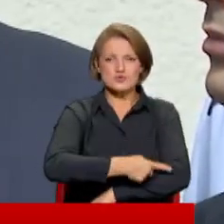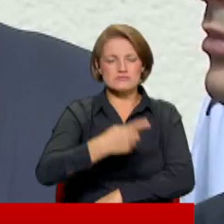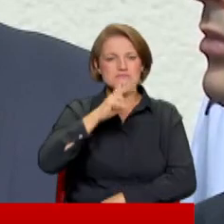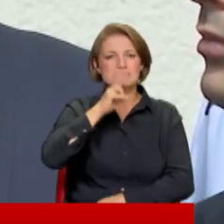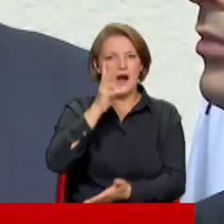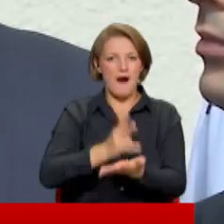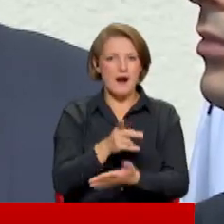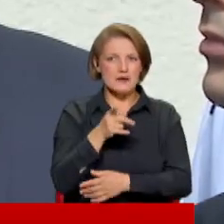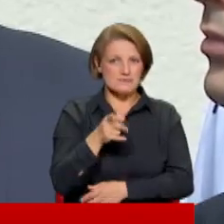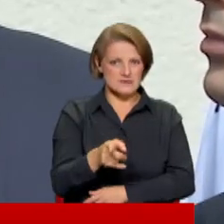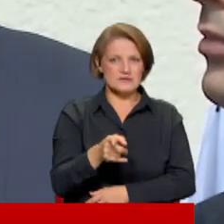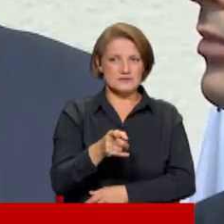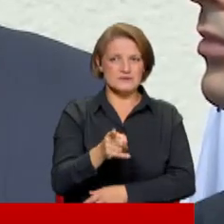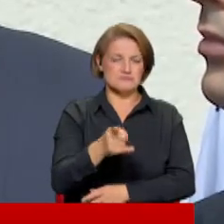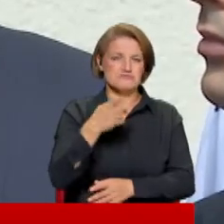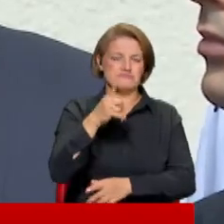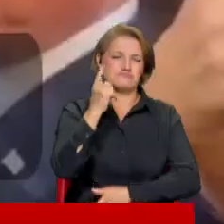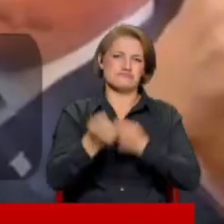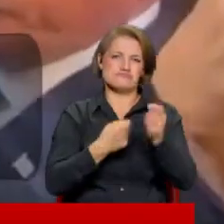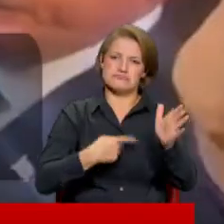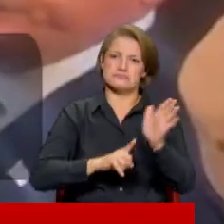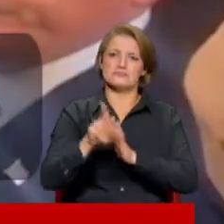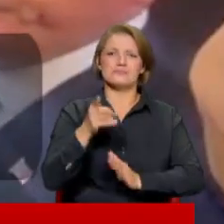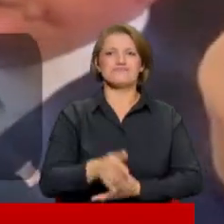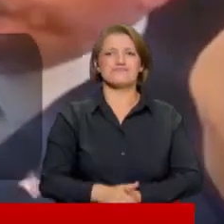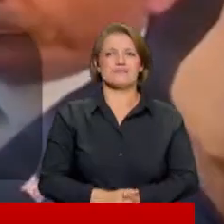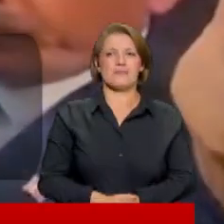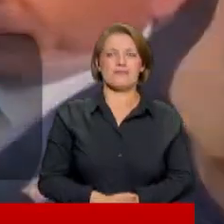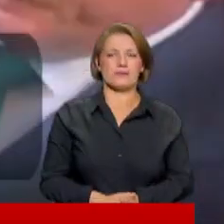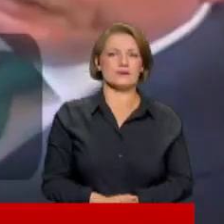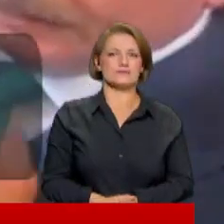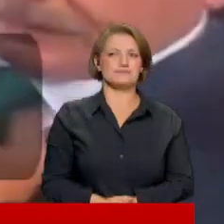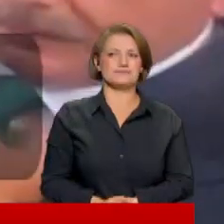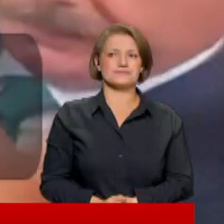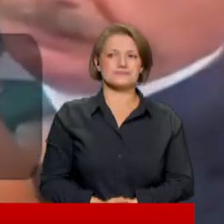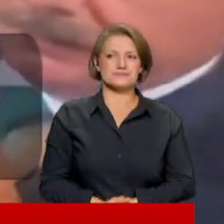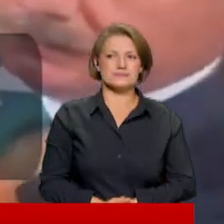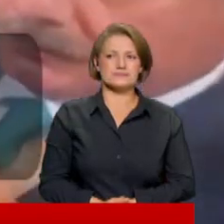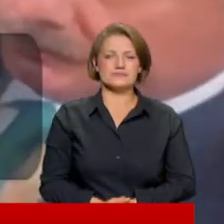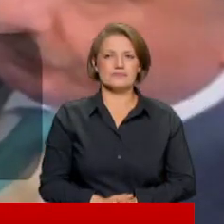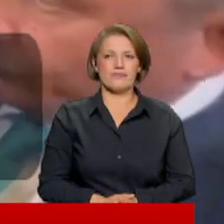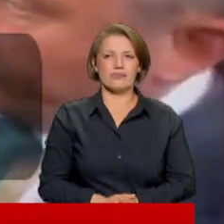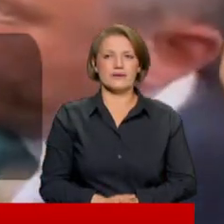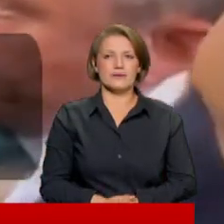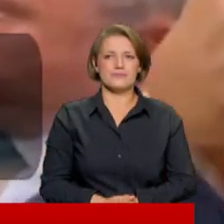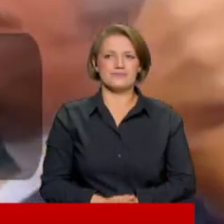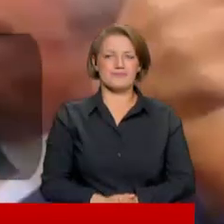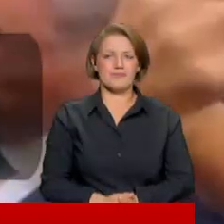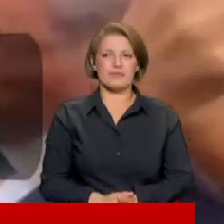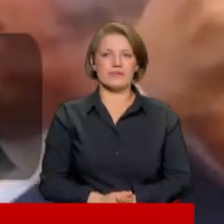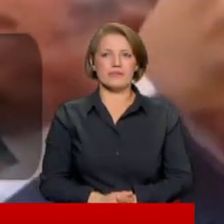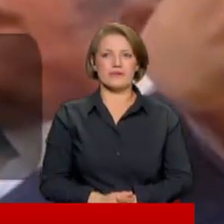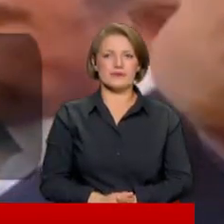dirayetimiz, kararlılığımız üstesinden gelecektir. İçişleri Bakanlığı'nın hedef alınması, İçişleri Bakanlığı'nın önünde gerçekleşmiş saldırının